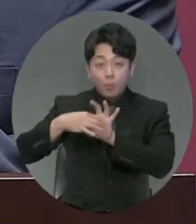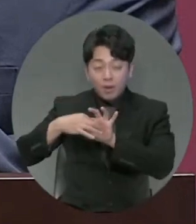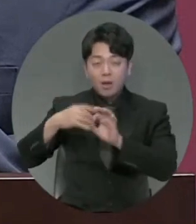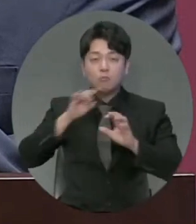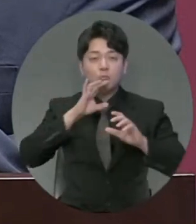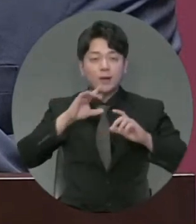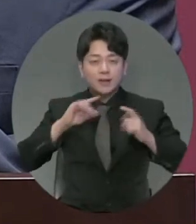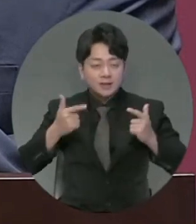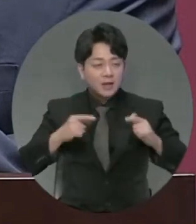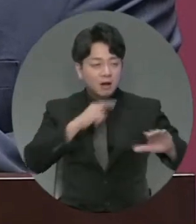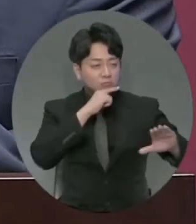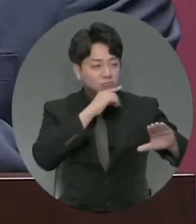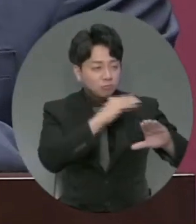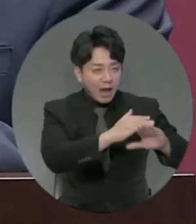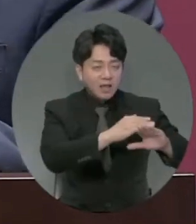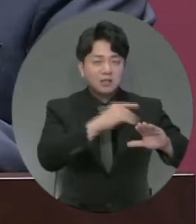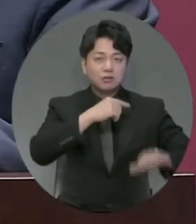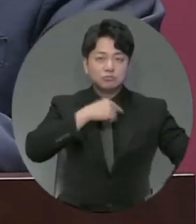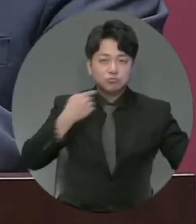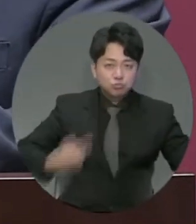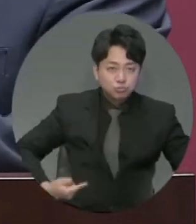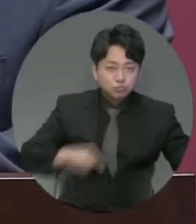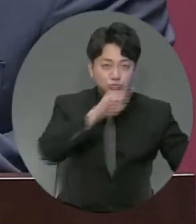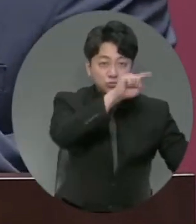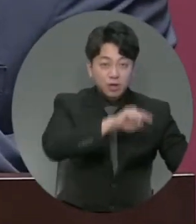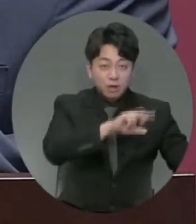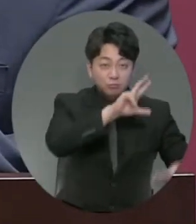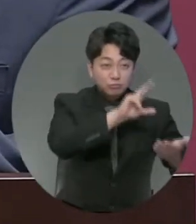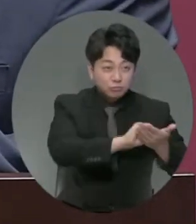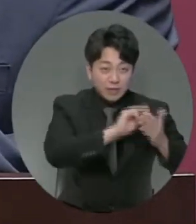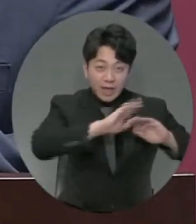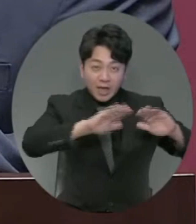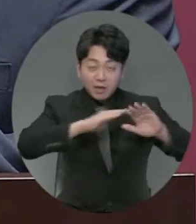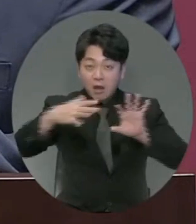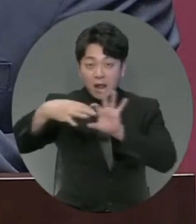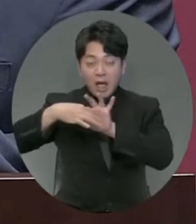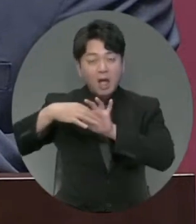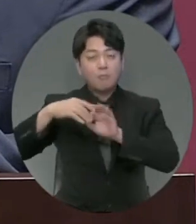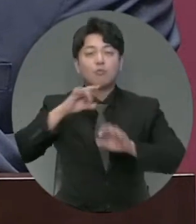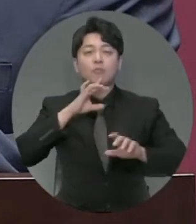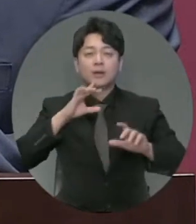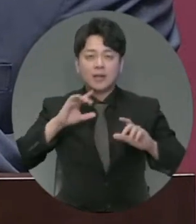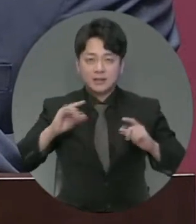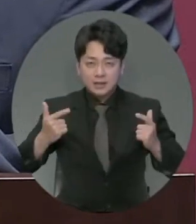대북 대중 문제만이 아니고 미국과 한국 간의